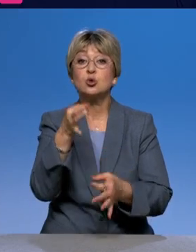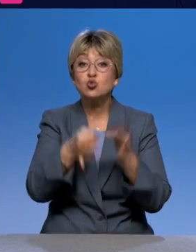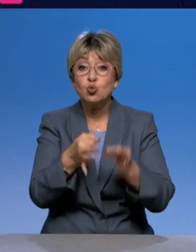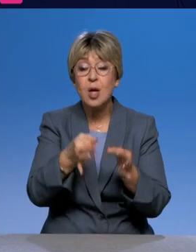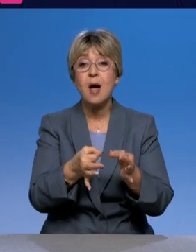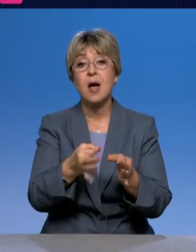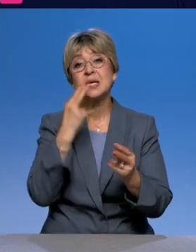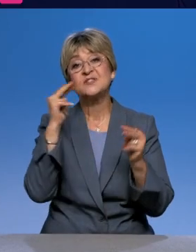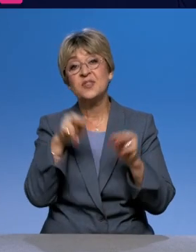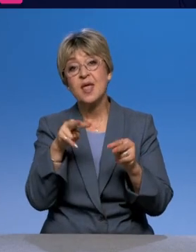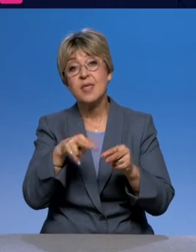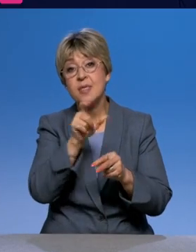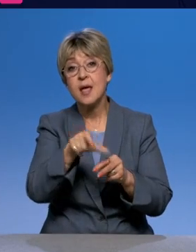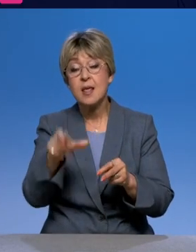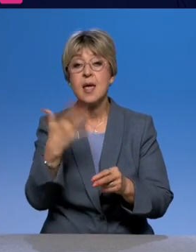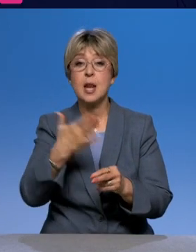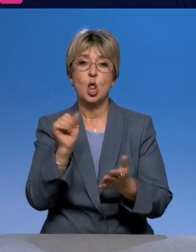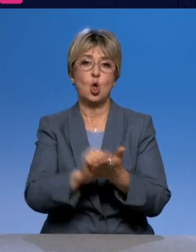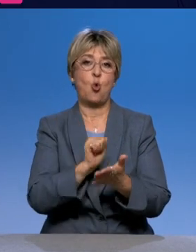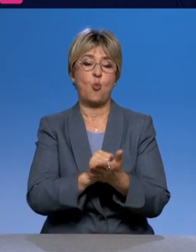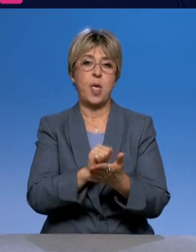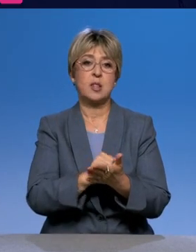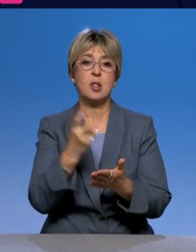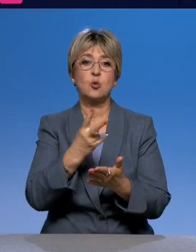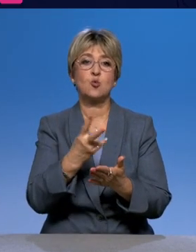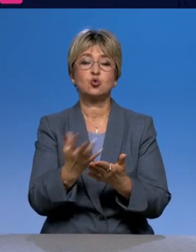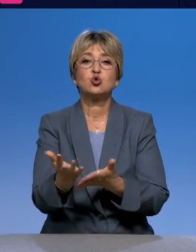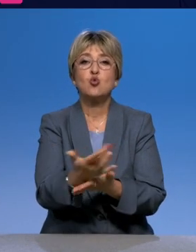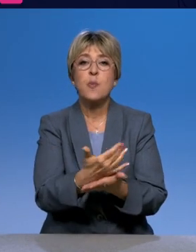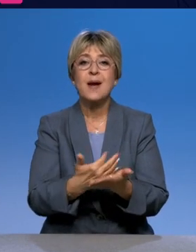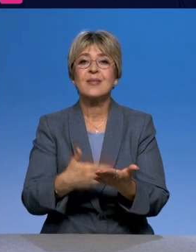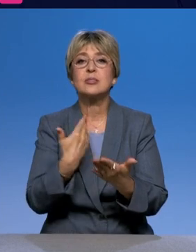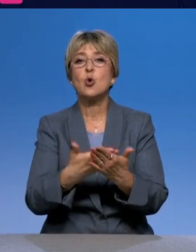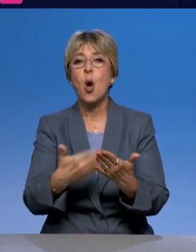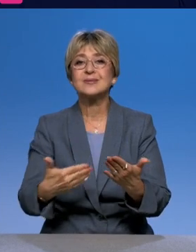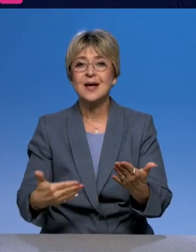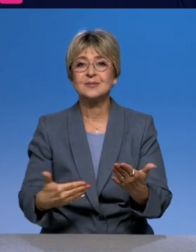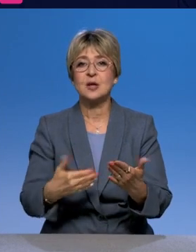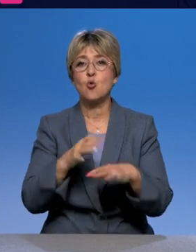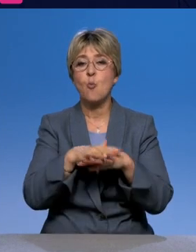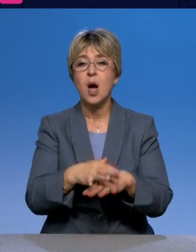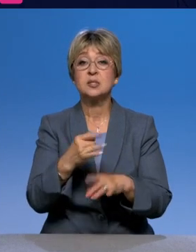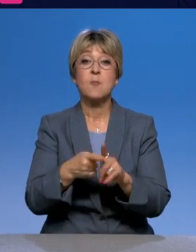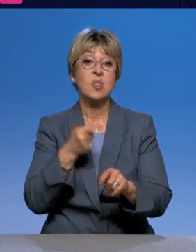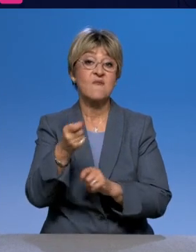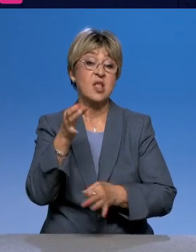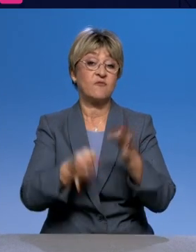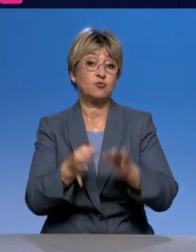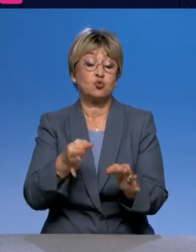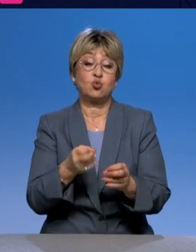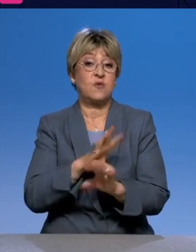свидетели. Угу. Ей нужно подготавливать доказательную базу и подавать в суд. Это вот ее единственный...